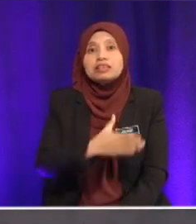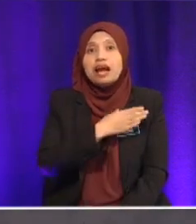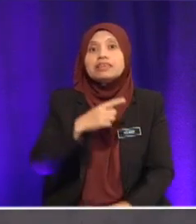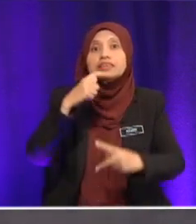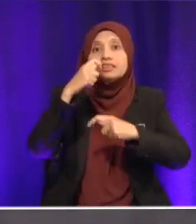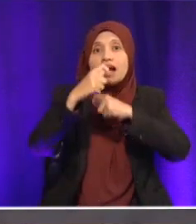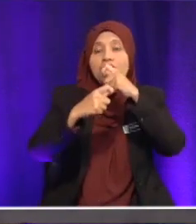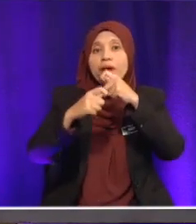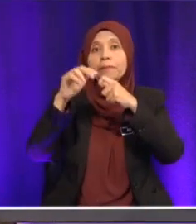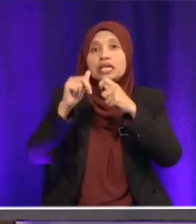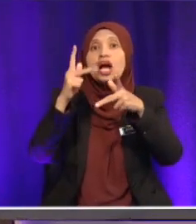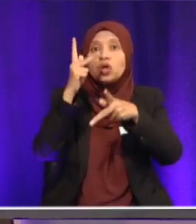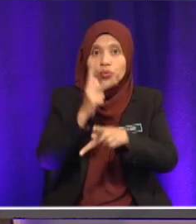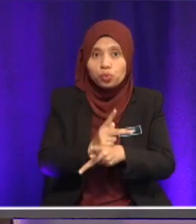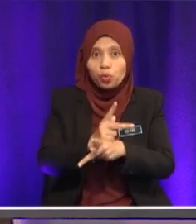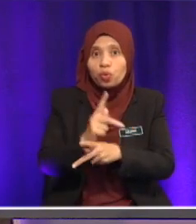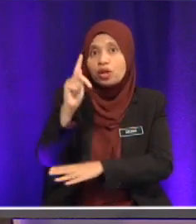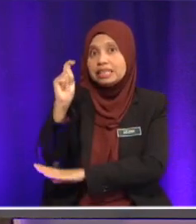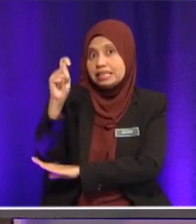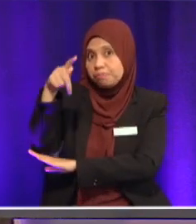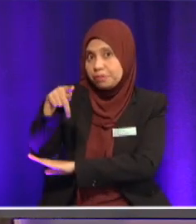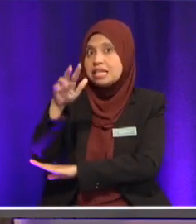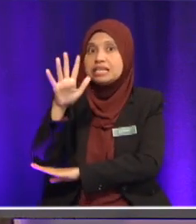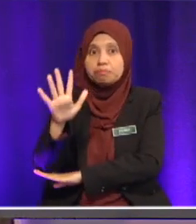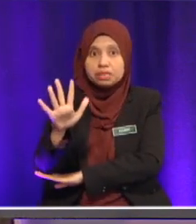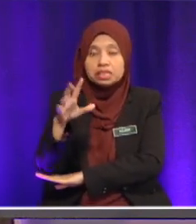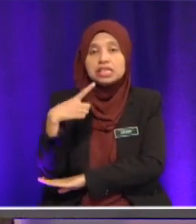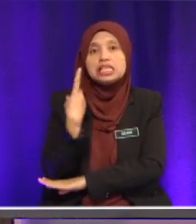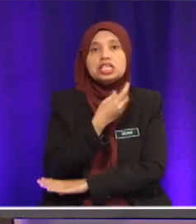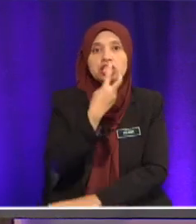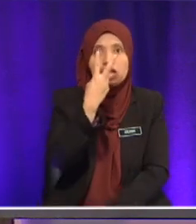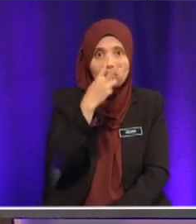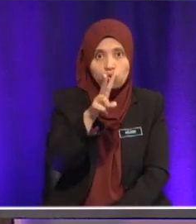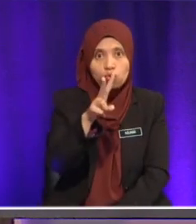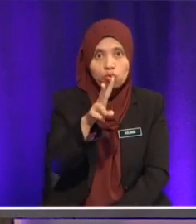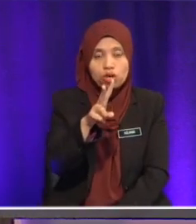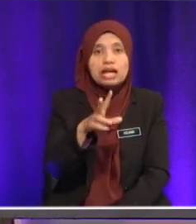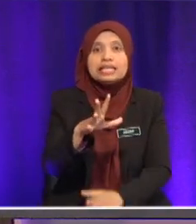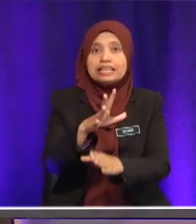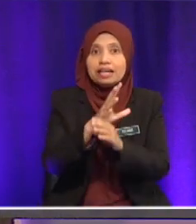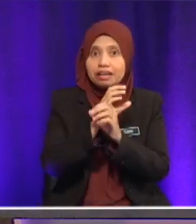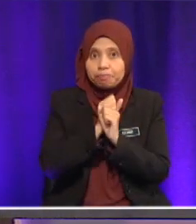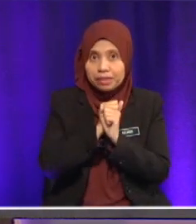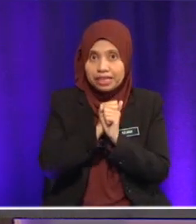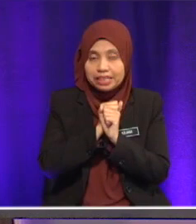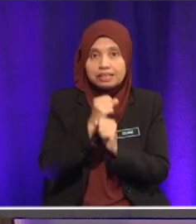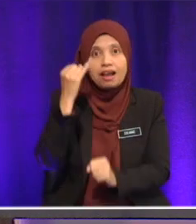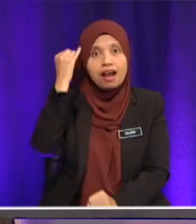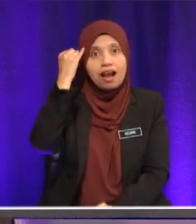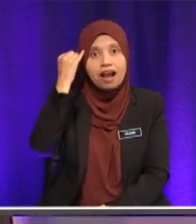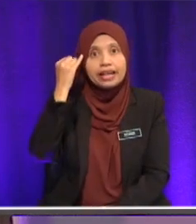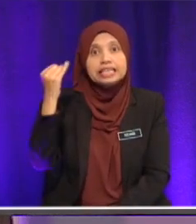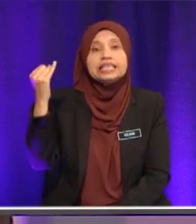dan pada TV 5 kita melihat dia dapat ide yang